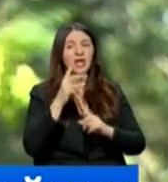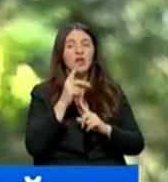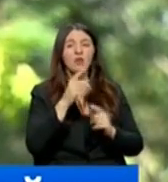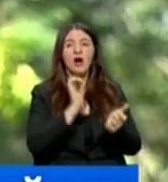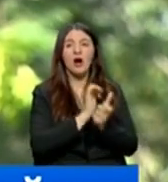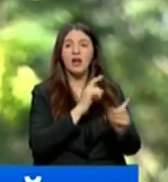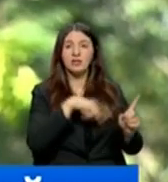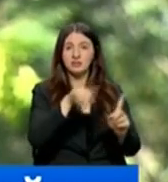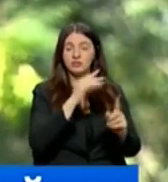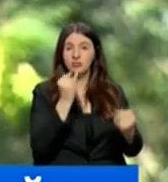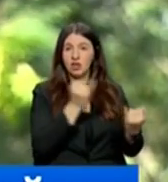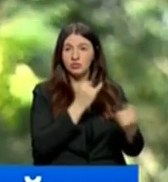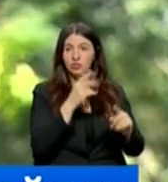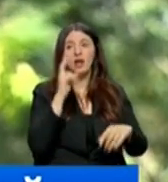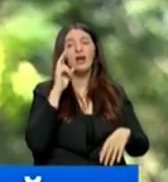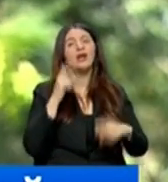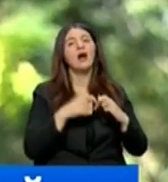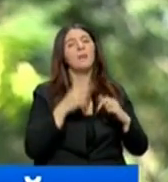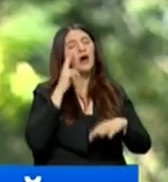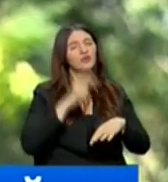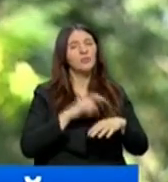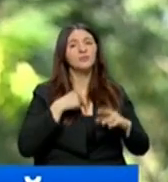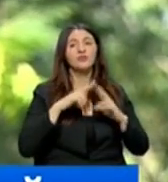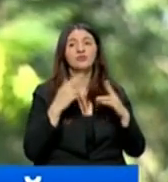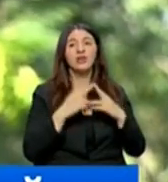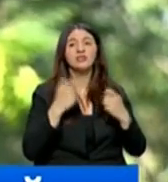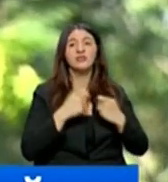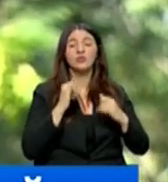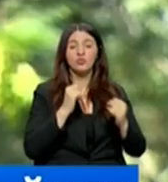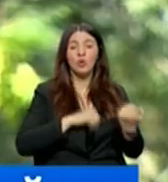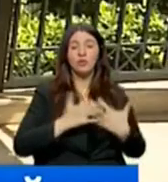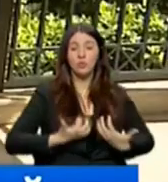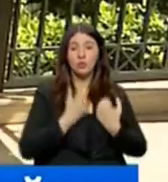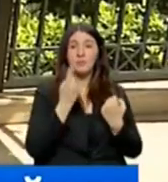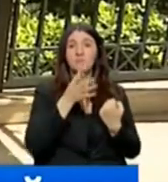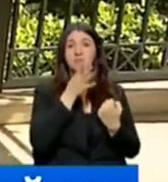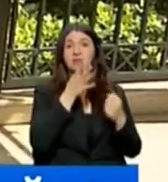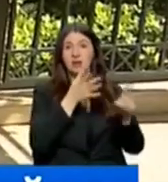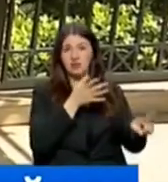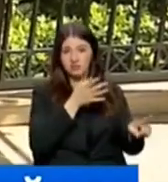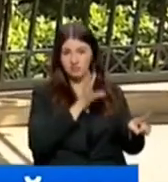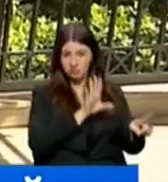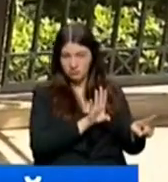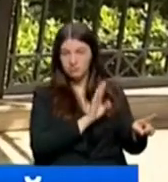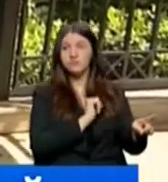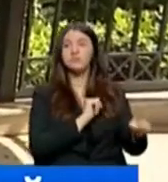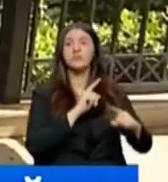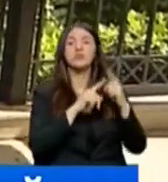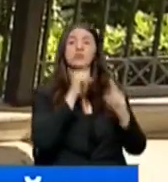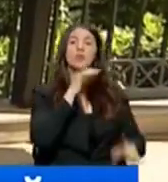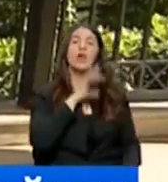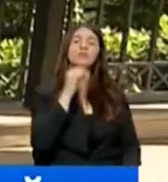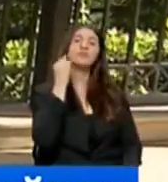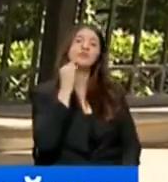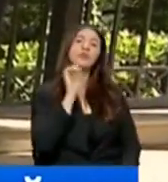ailesi tartışılıyor. Öyle. Rahmetle anıyorum, bizi öyle. Dünya Savaşı öyle. Felaketinden koruyan bir öyle. Bilgeliktir. Öyle. Kılıçdaroğlu, hep